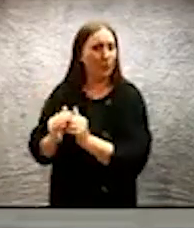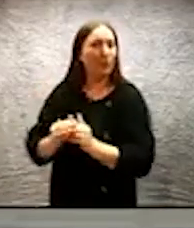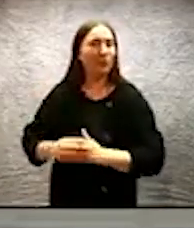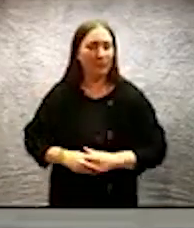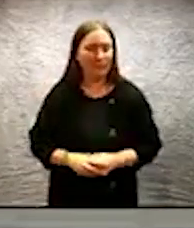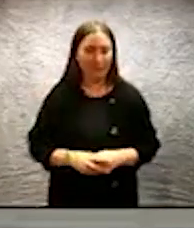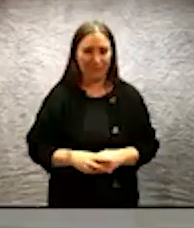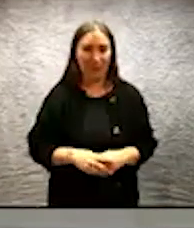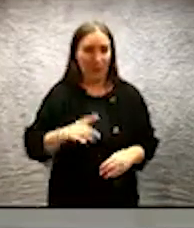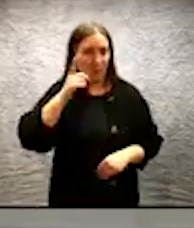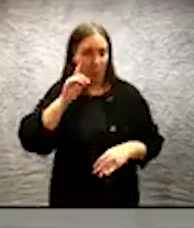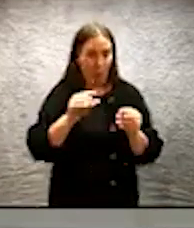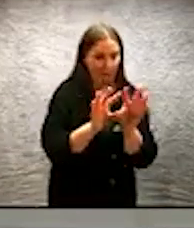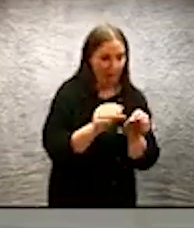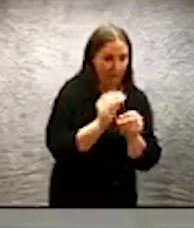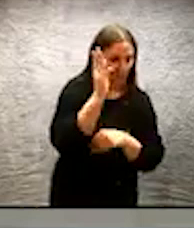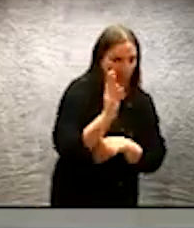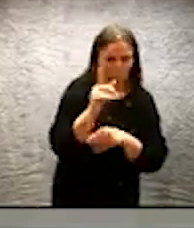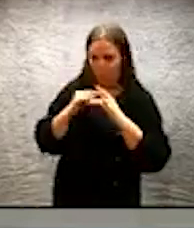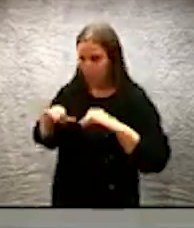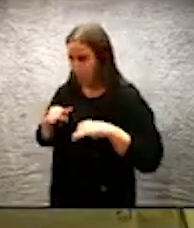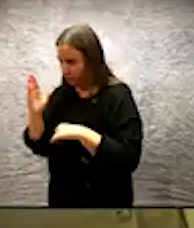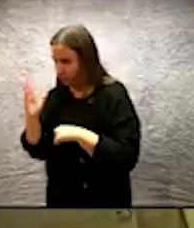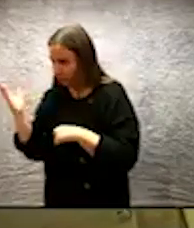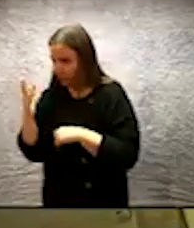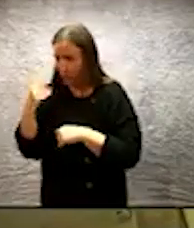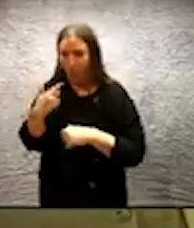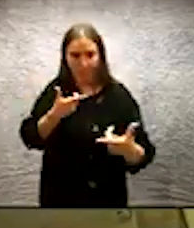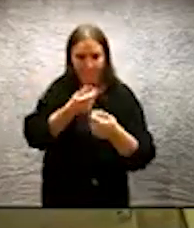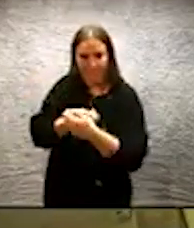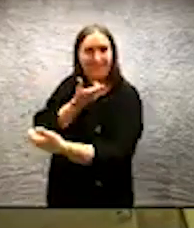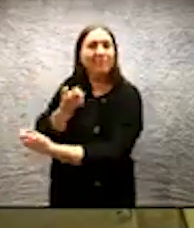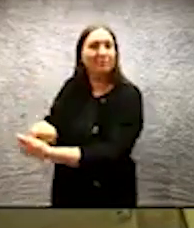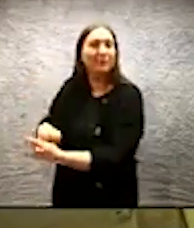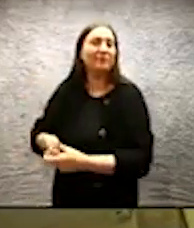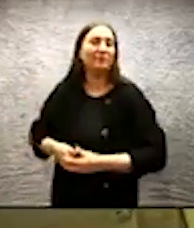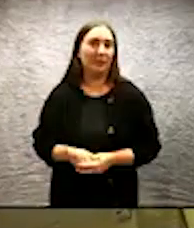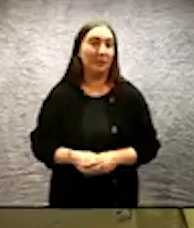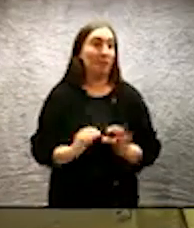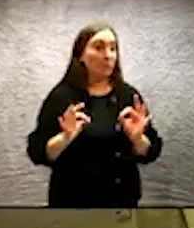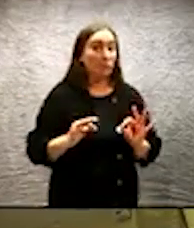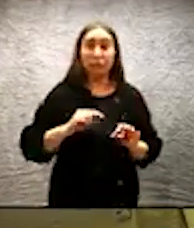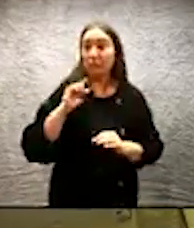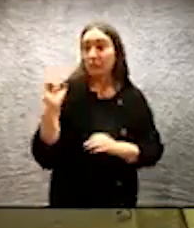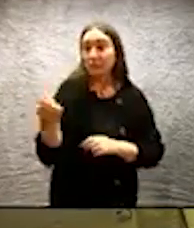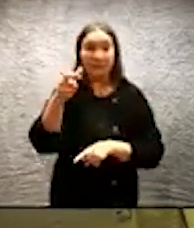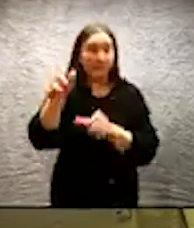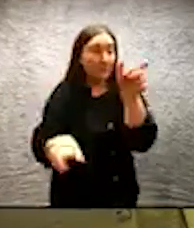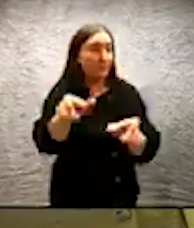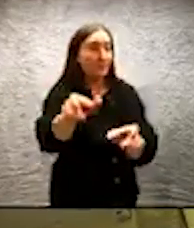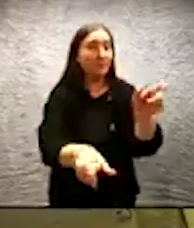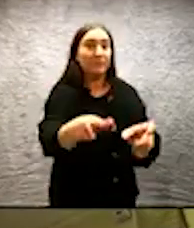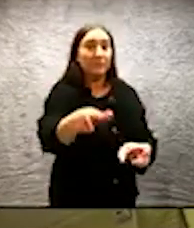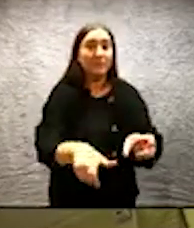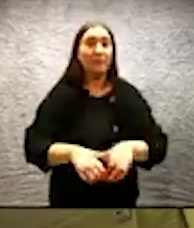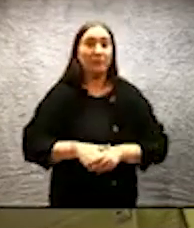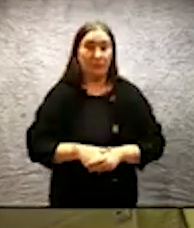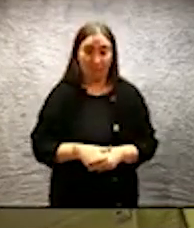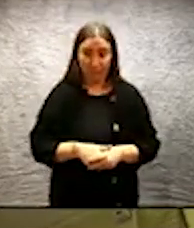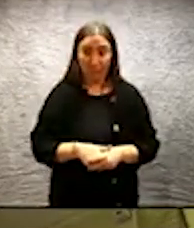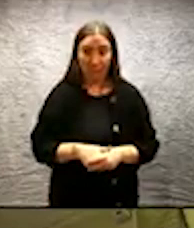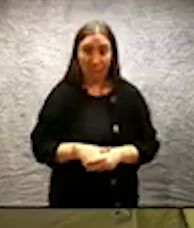les attentes des familles et des jeunes eux-mêmes. Je tiens d'ores et déjà à remercier toutes les personnes qui ont contribué à